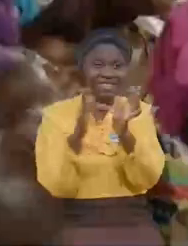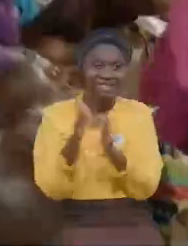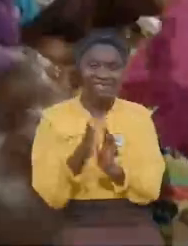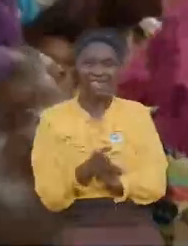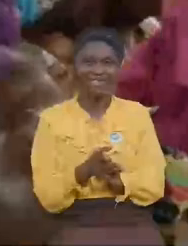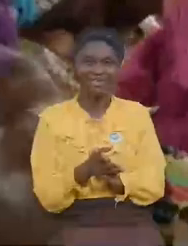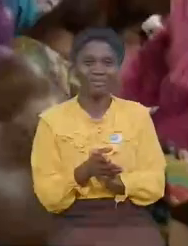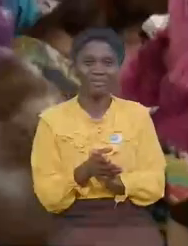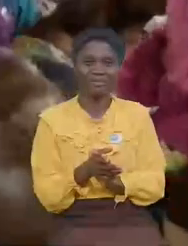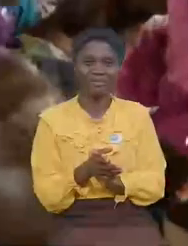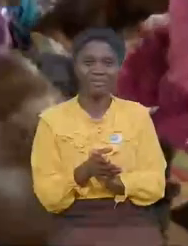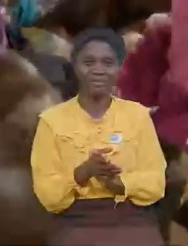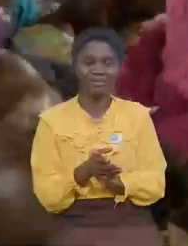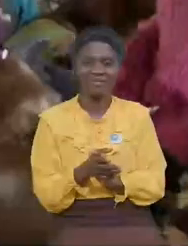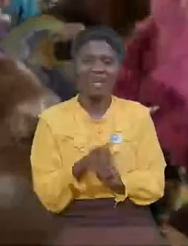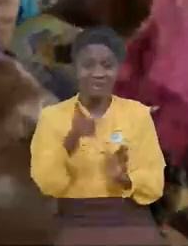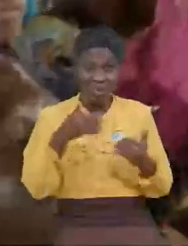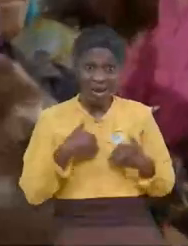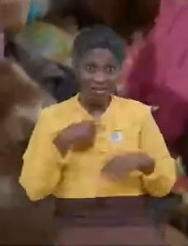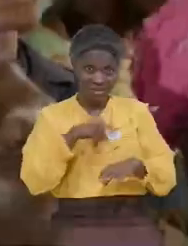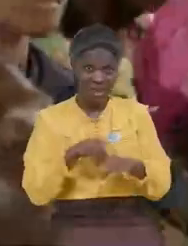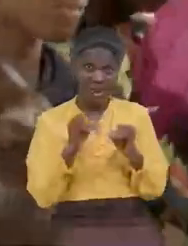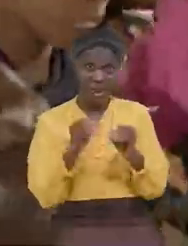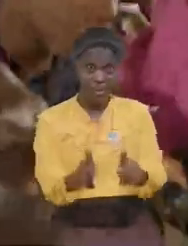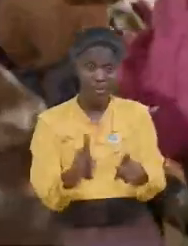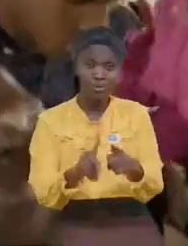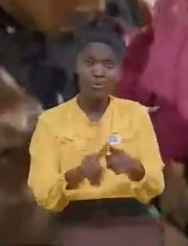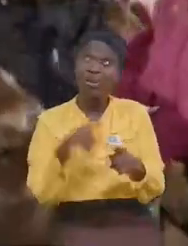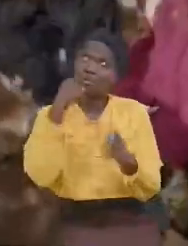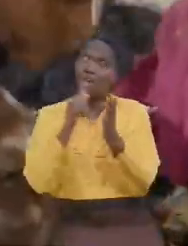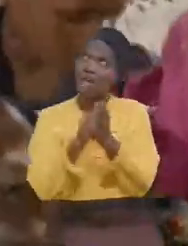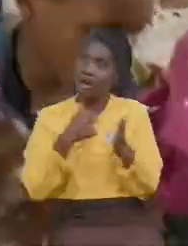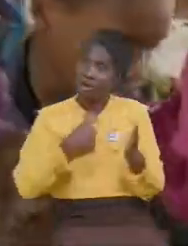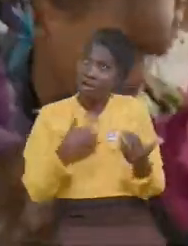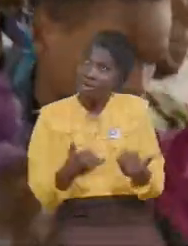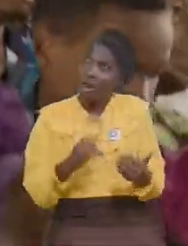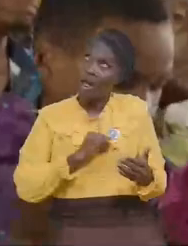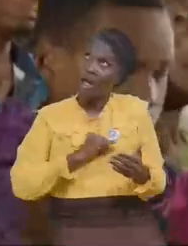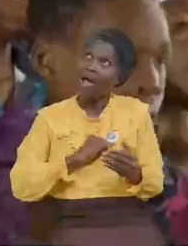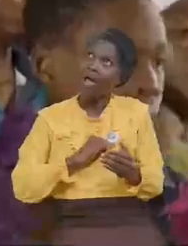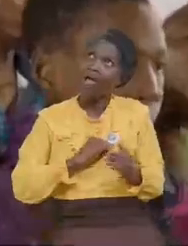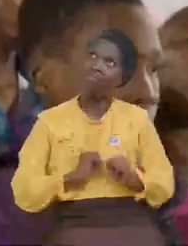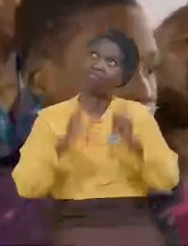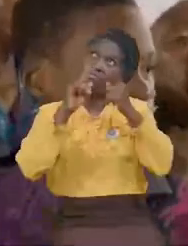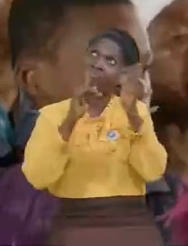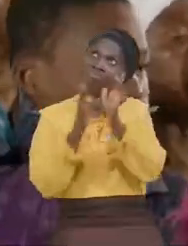Jésus. Maintenant, tu as l'opportunité de dire, j'appartiens à Jésus.